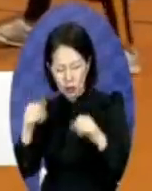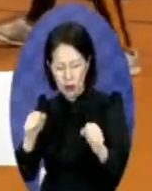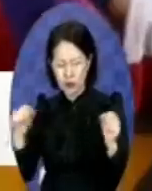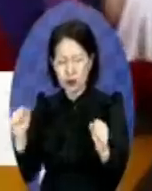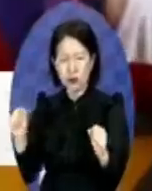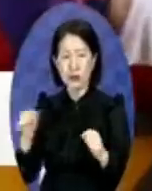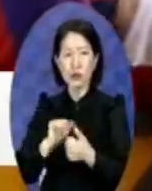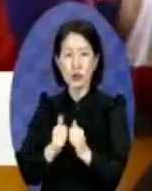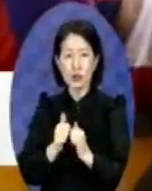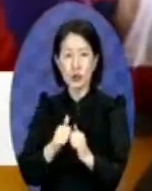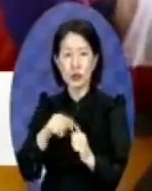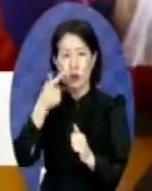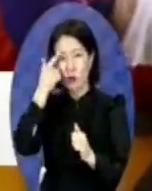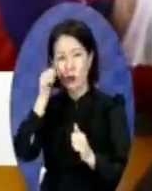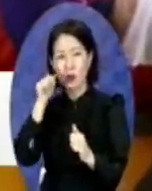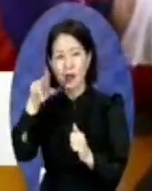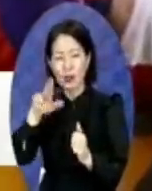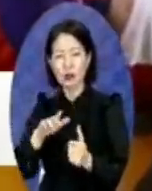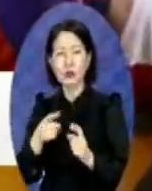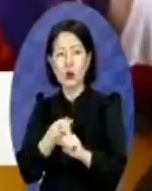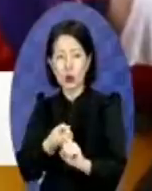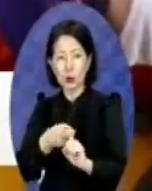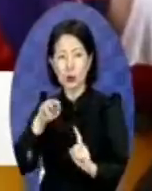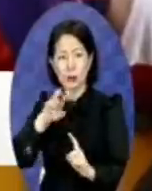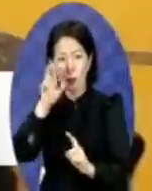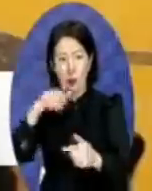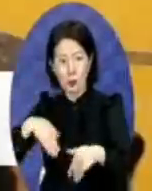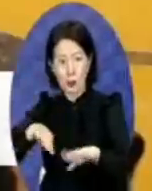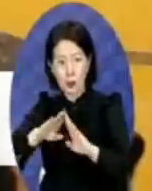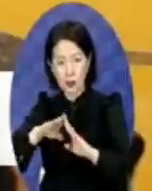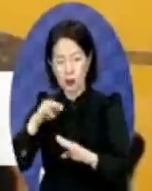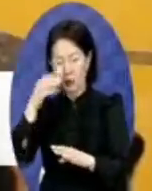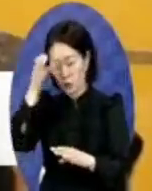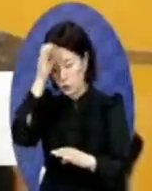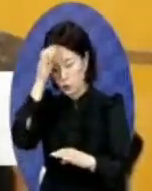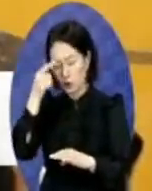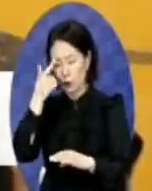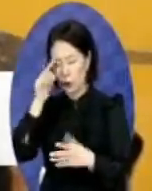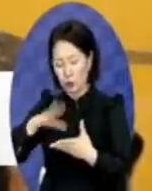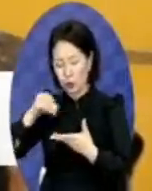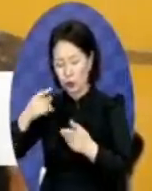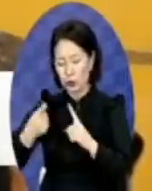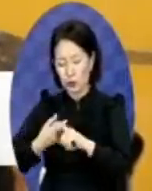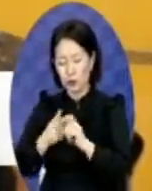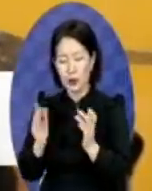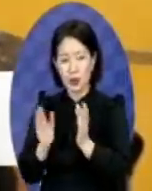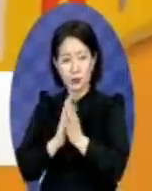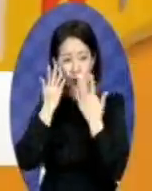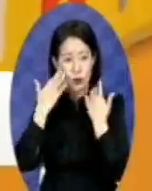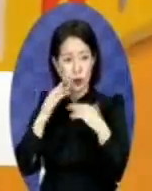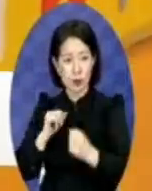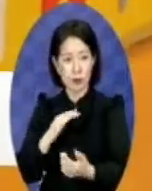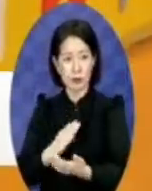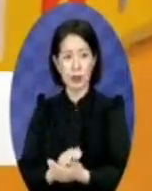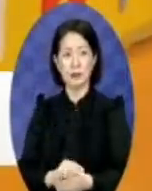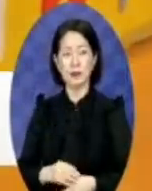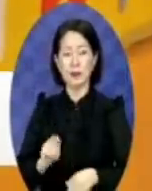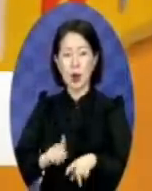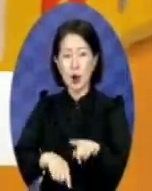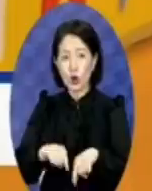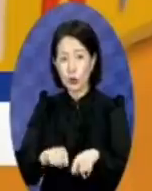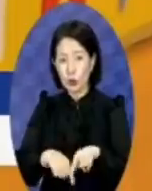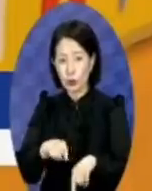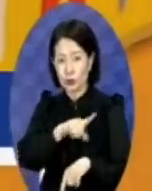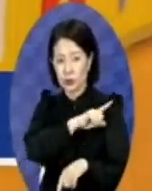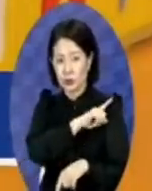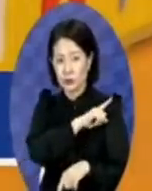наадмыг Монгол Ахан Дүүсийн холбоо төрийн бас байгууллага болон Турк дахь Монгол оюутны холбоо хамтран зохион байгуулжээ. Хөл бөмбөгийн аварга